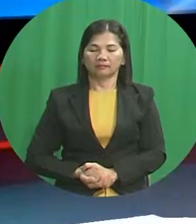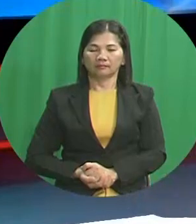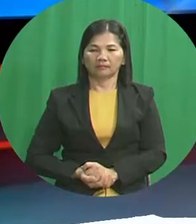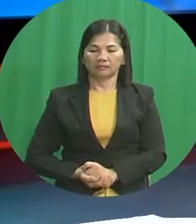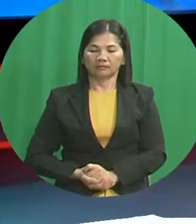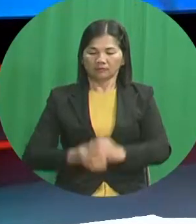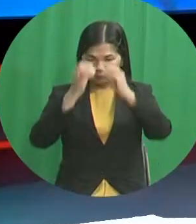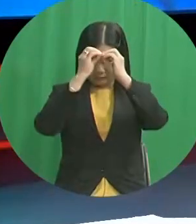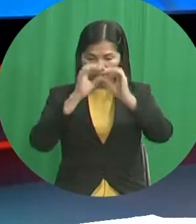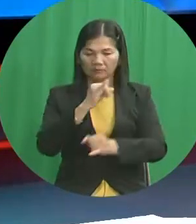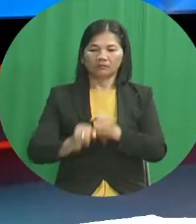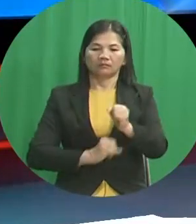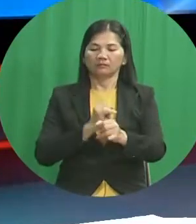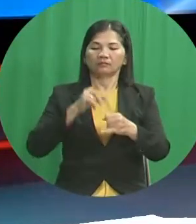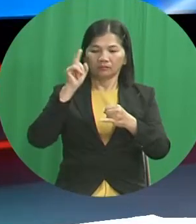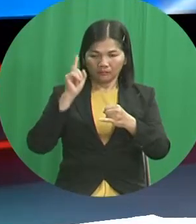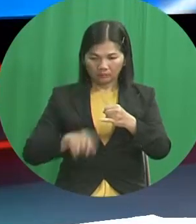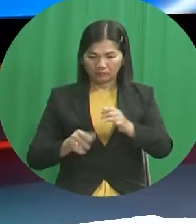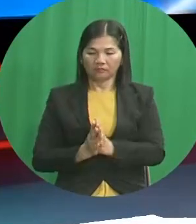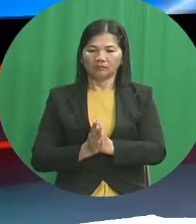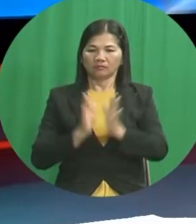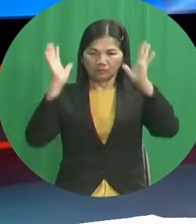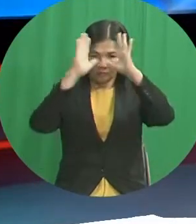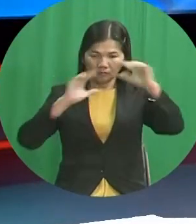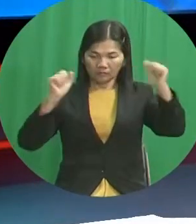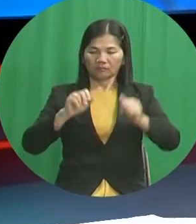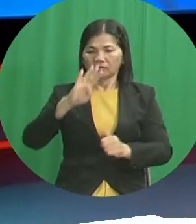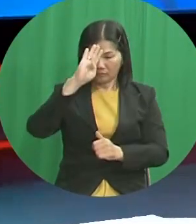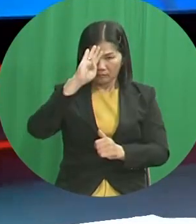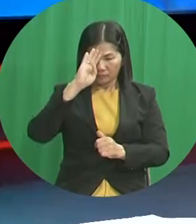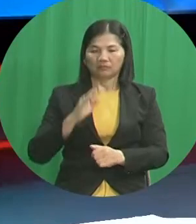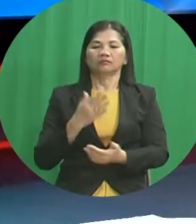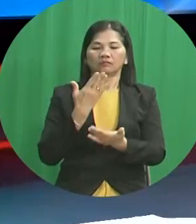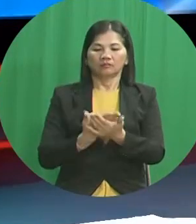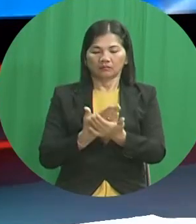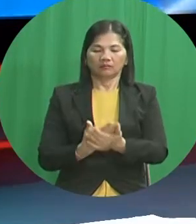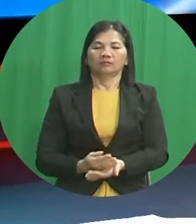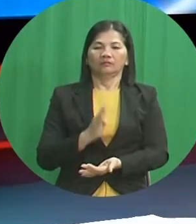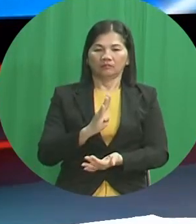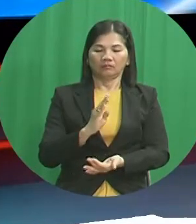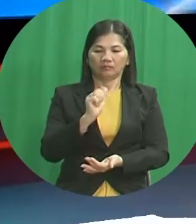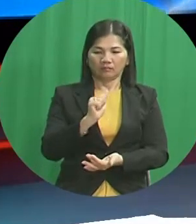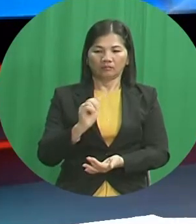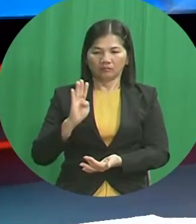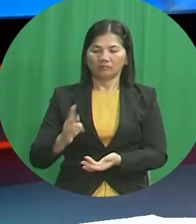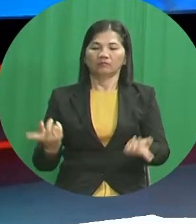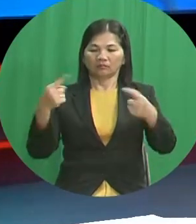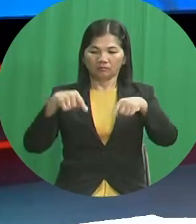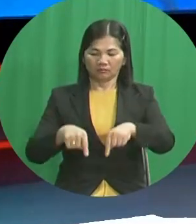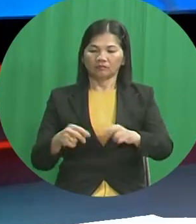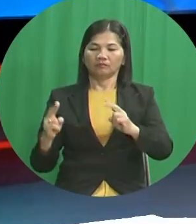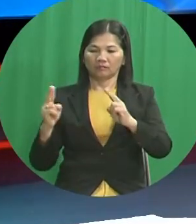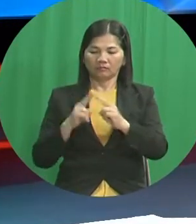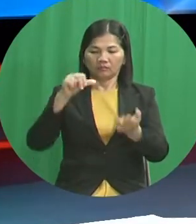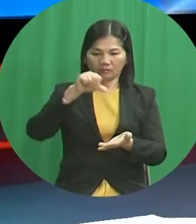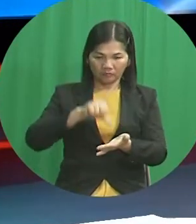សម្រាប់ព័ត៌មានអន្តរជាតិចុងក្រោយគ្នានេះដែរគឺប្រធានាធិបតីគុយបាលោក Miguel Díaz-Canel គឺបានមកដល់ទីក្រុងតេអេរ៉ង់